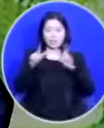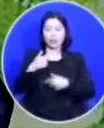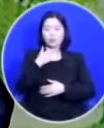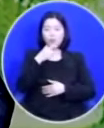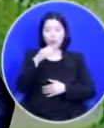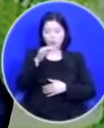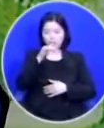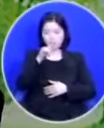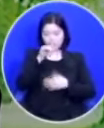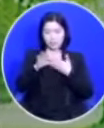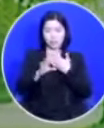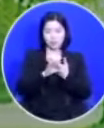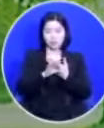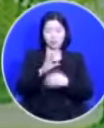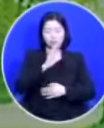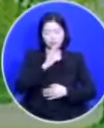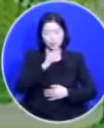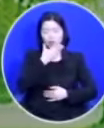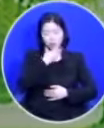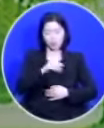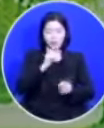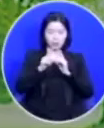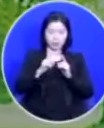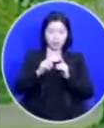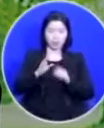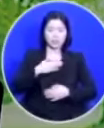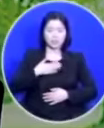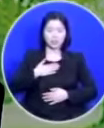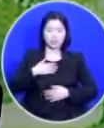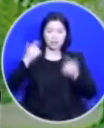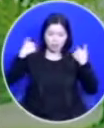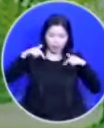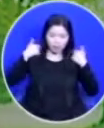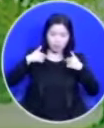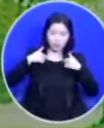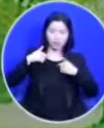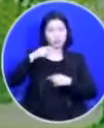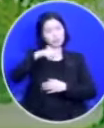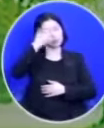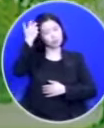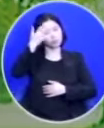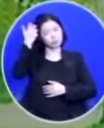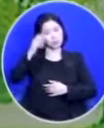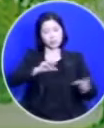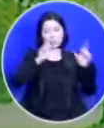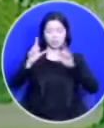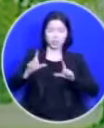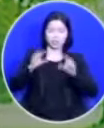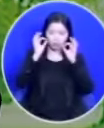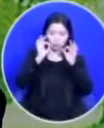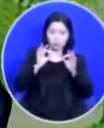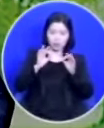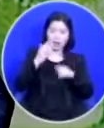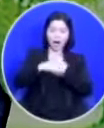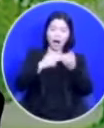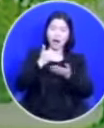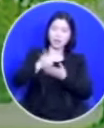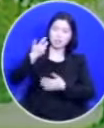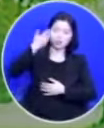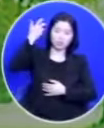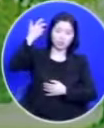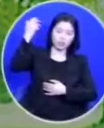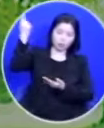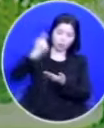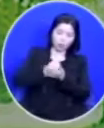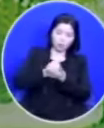합니다 남편이 날마다 저런 꿈을 꾸면서 좋아하는 것을 보면 하나님의 영이 임하면 늙은이가 꿈을